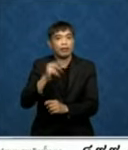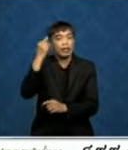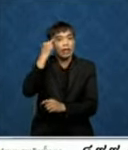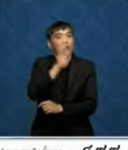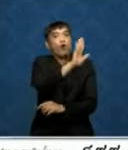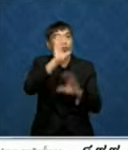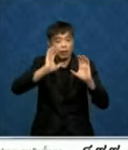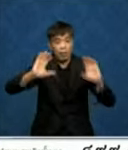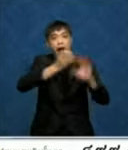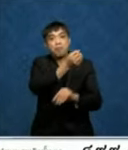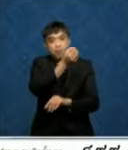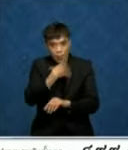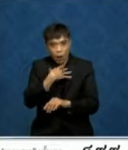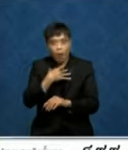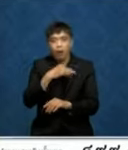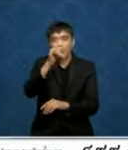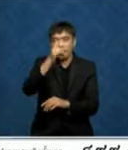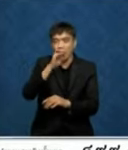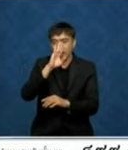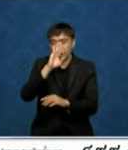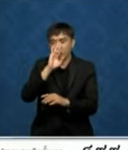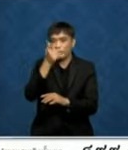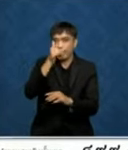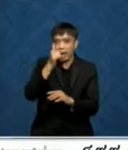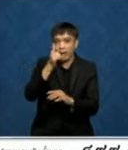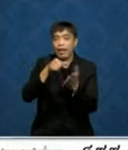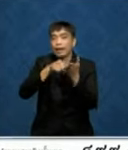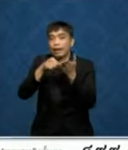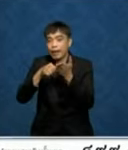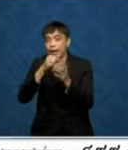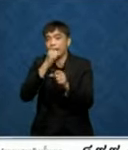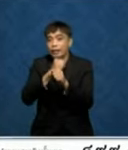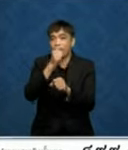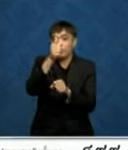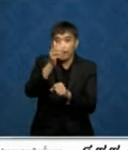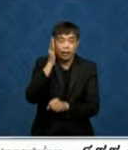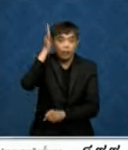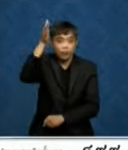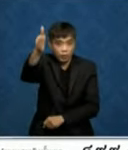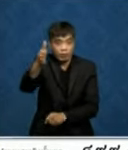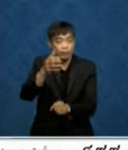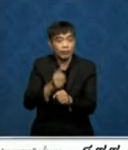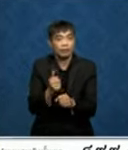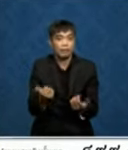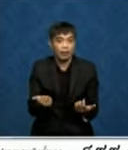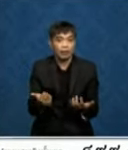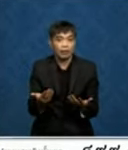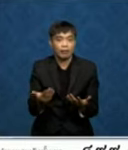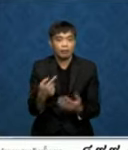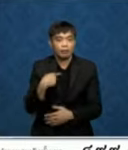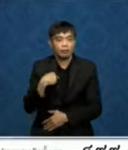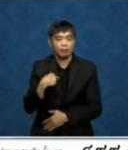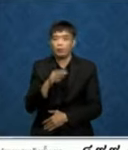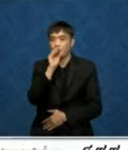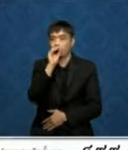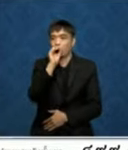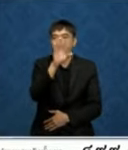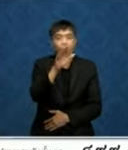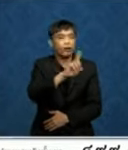ก็สามารถหลีกเลี่ยงวิกฤตการเงินการคลังที่จะเกิดขึ้นในอนาคตได้ผมคงไม่ต้องบอกว่